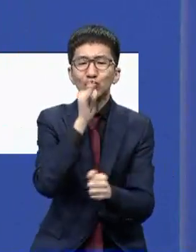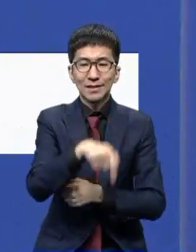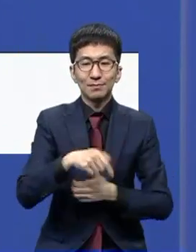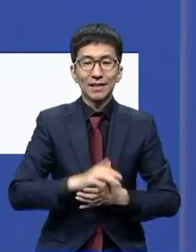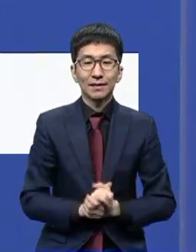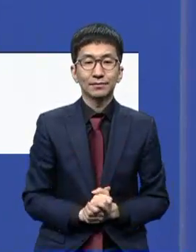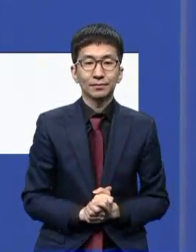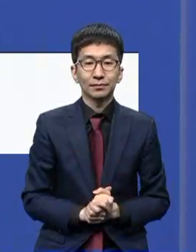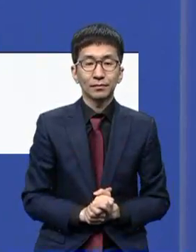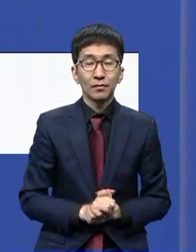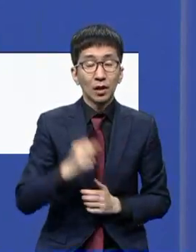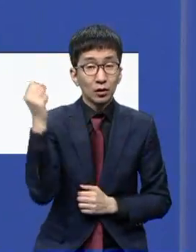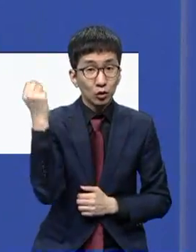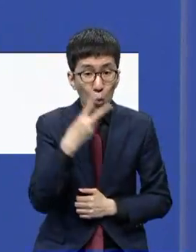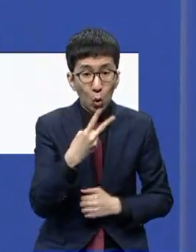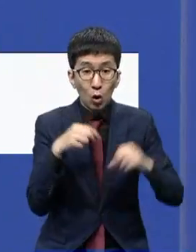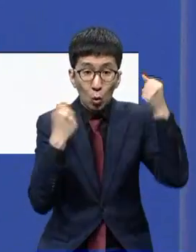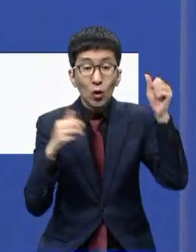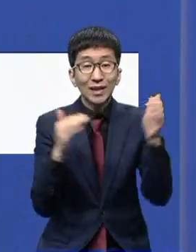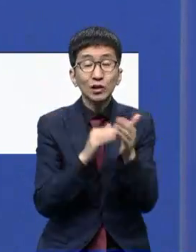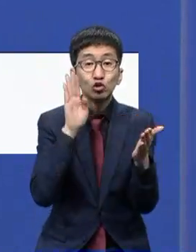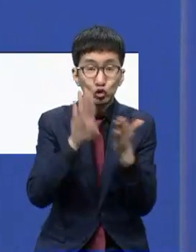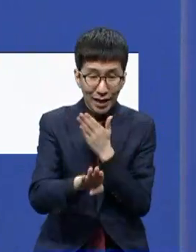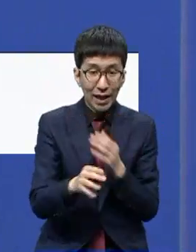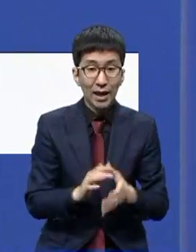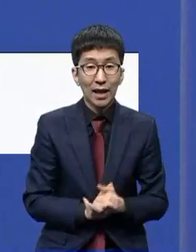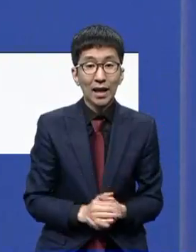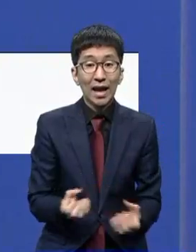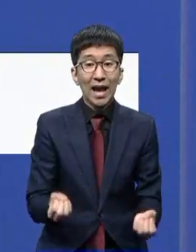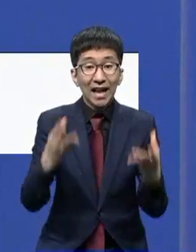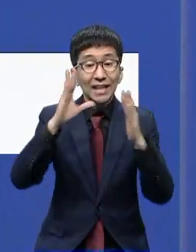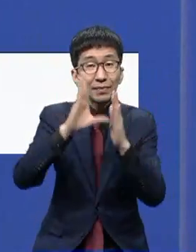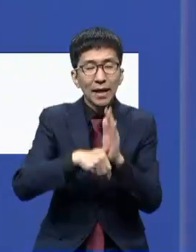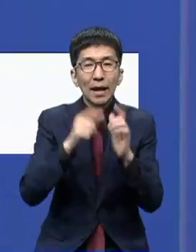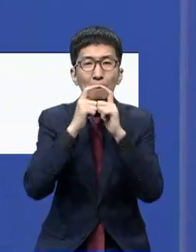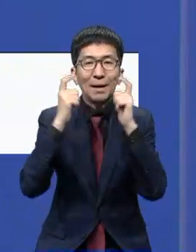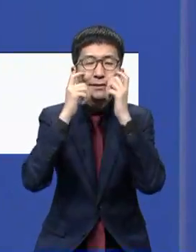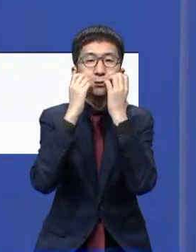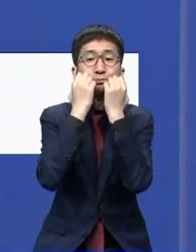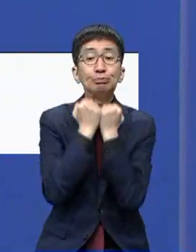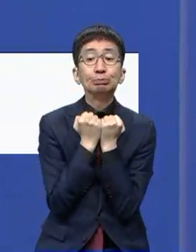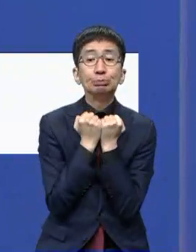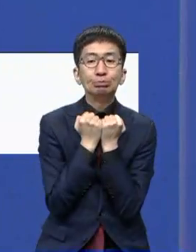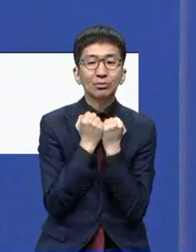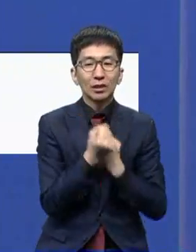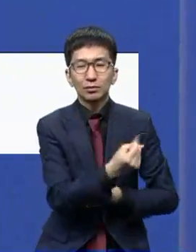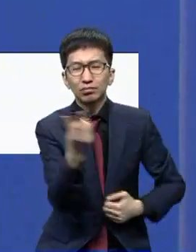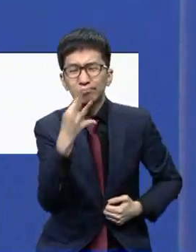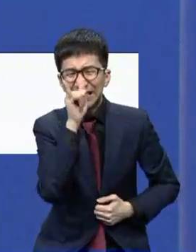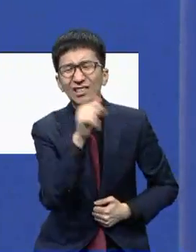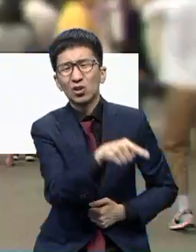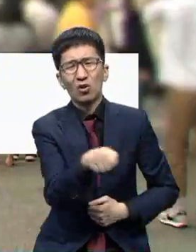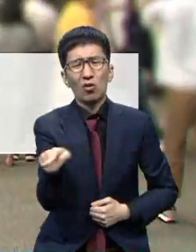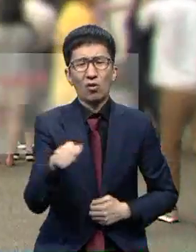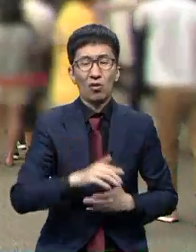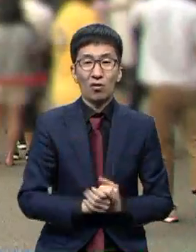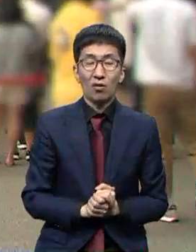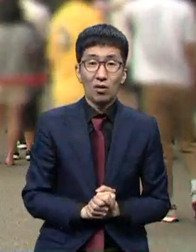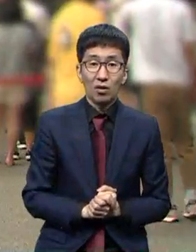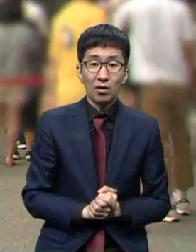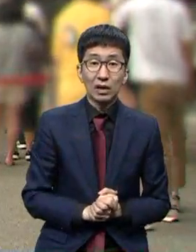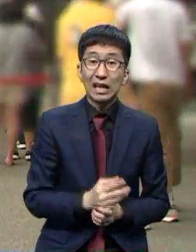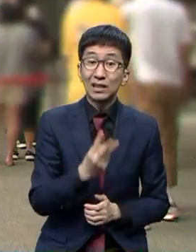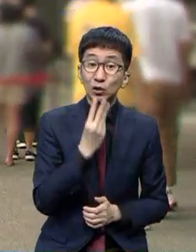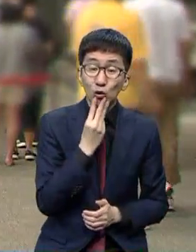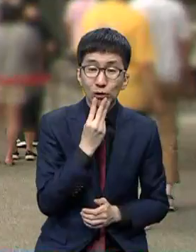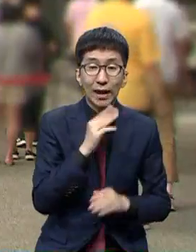높았습니다. 또한 공연 종료 후 부대 행사 시 마스크 착용이 미흡하였습니다.